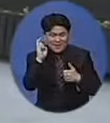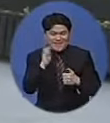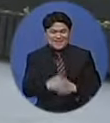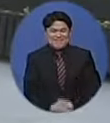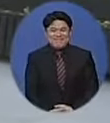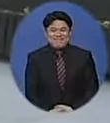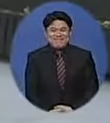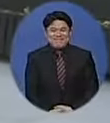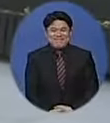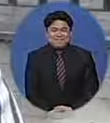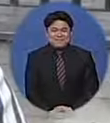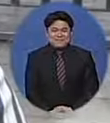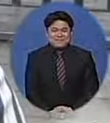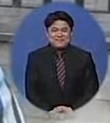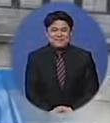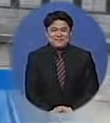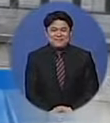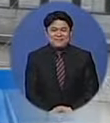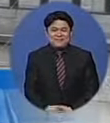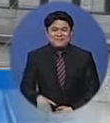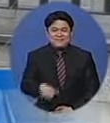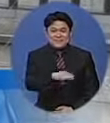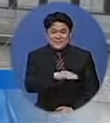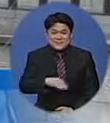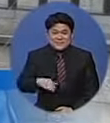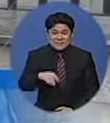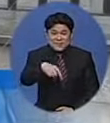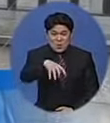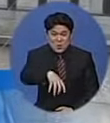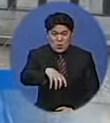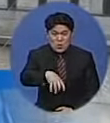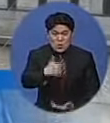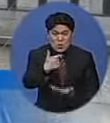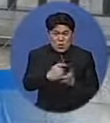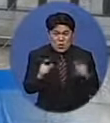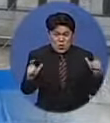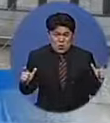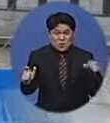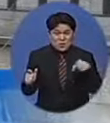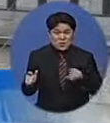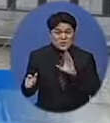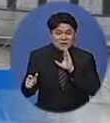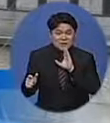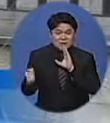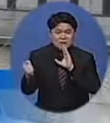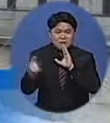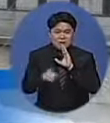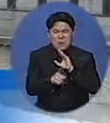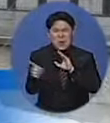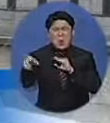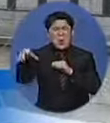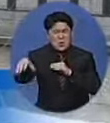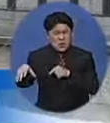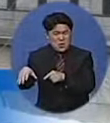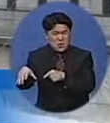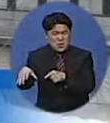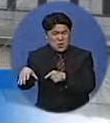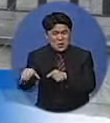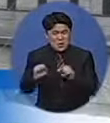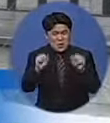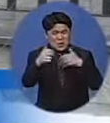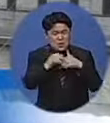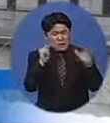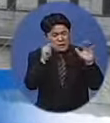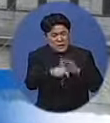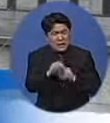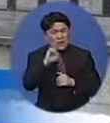예정입니다. 우리 동은 이제 노원구이면서도 그 변방이라서 저 보건소